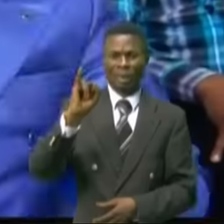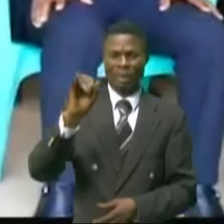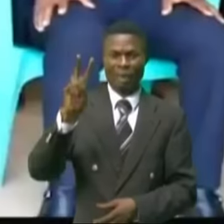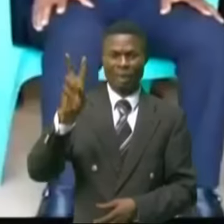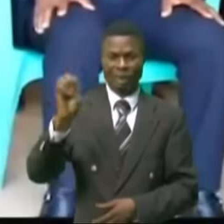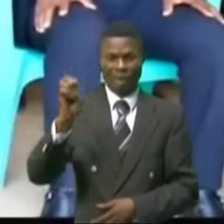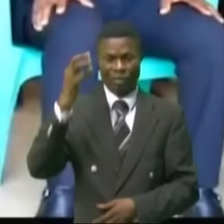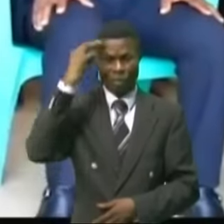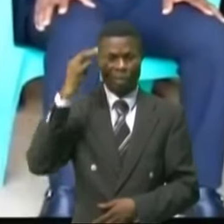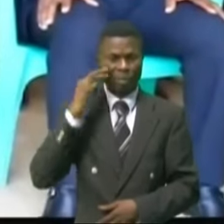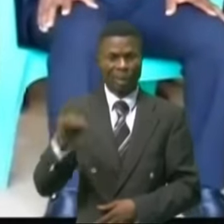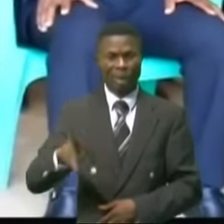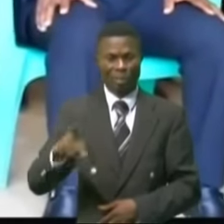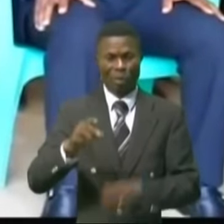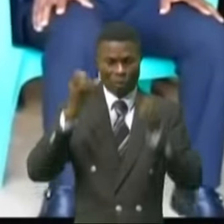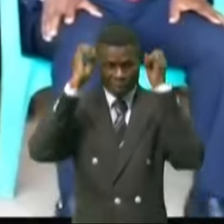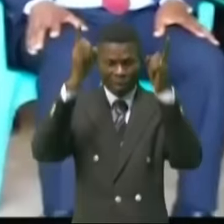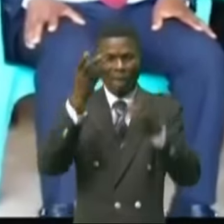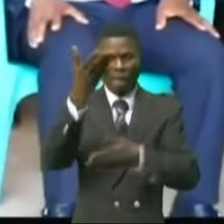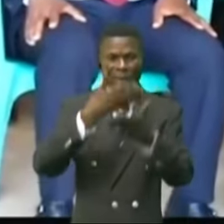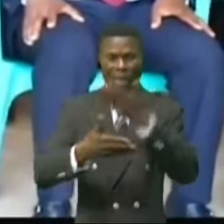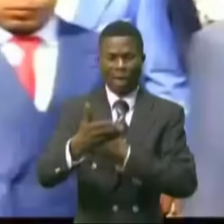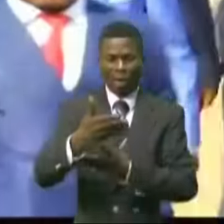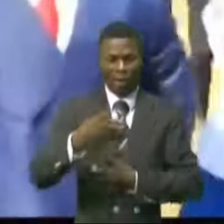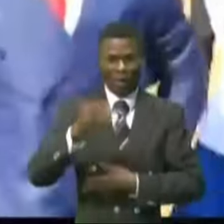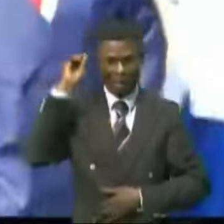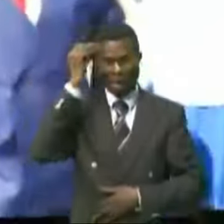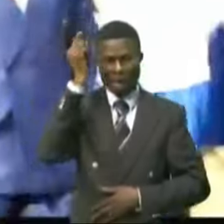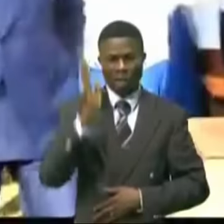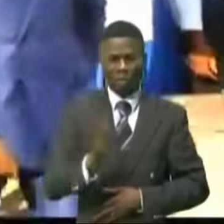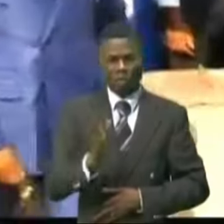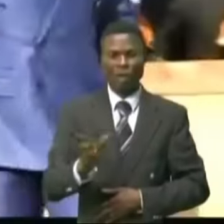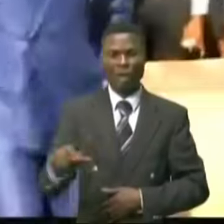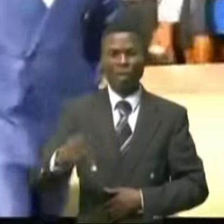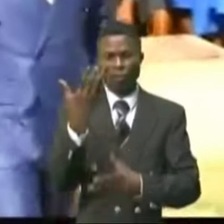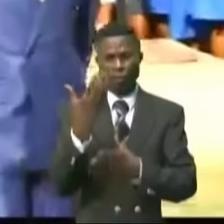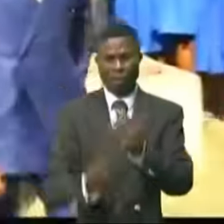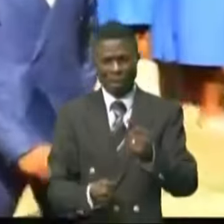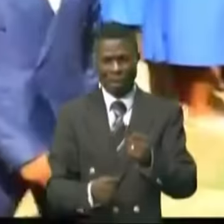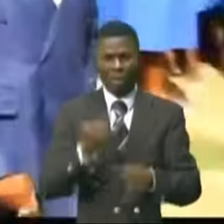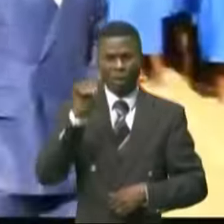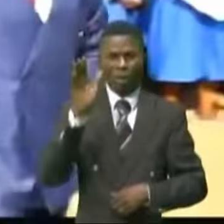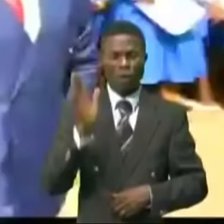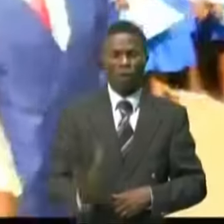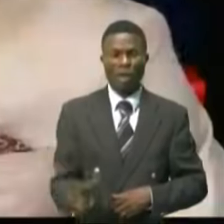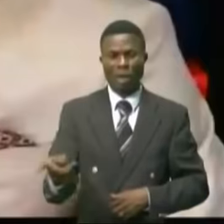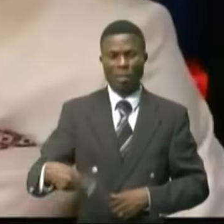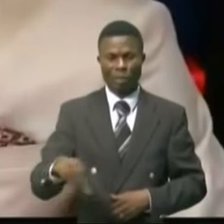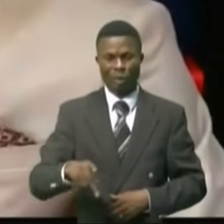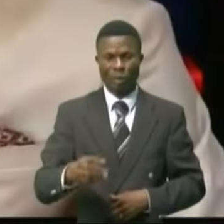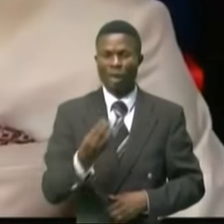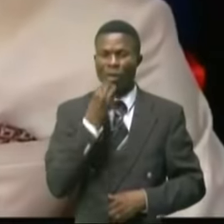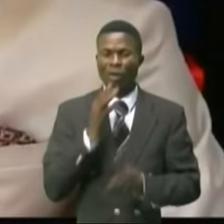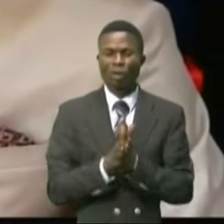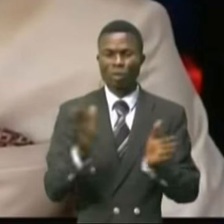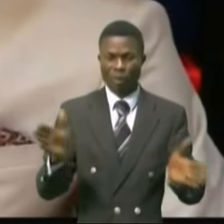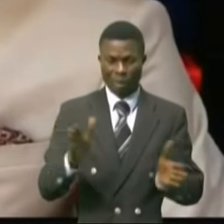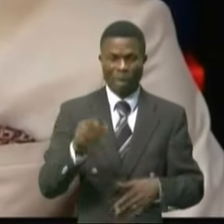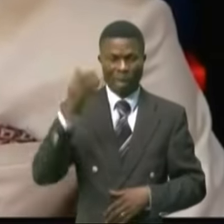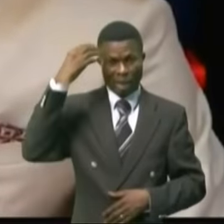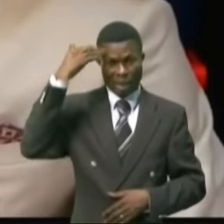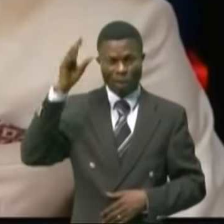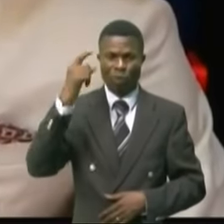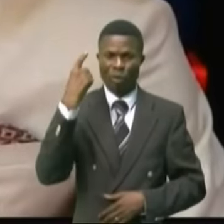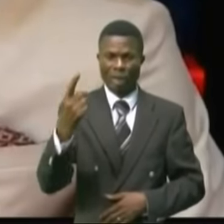l'Éducation, représentant du gouverneur de province empêché. Dans son mot d'introduction, le directeur provincial de l'EPST Équateur 1,